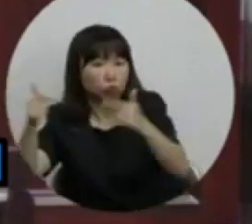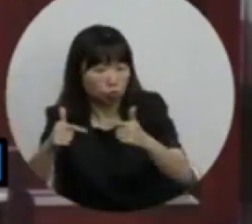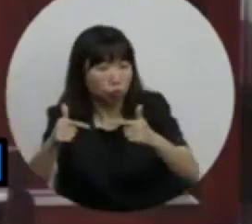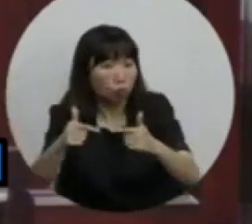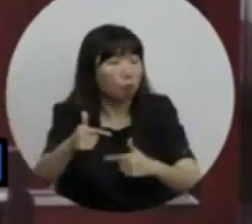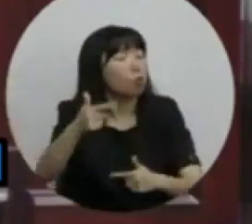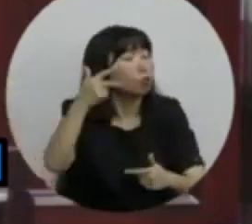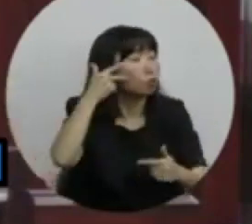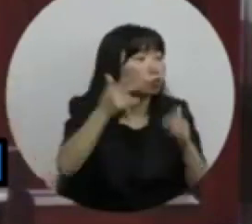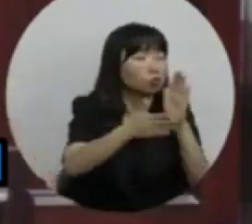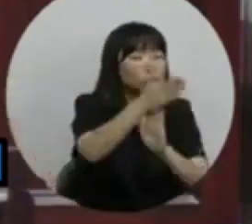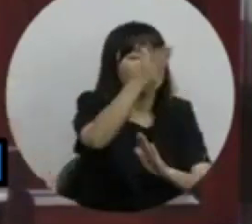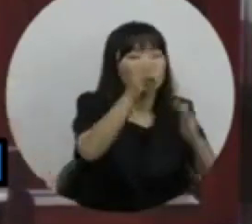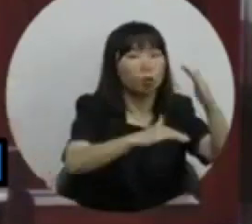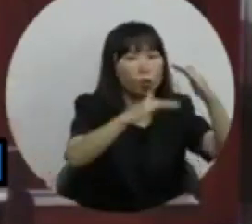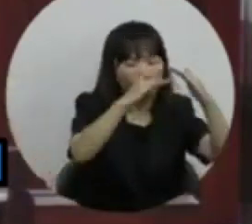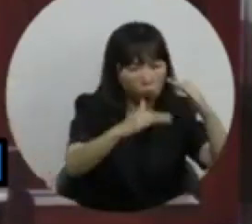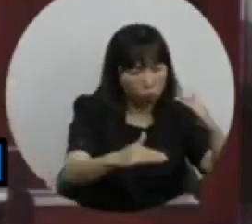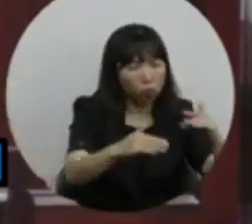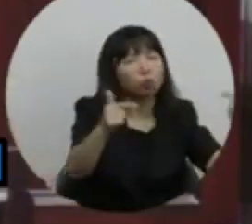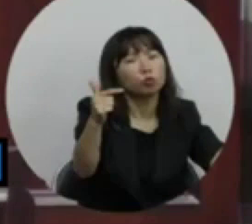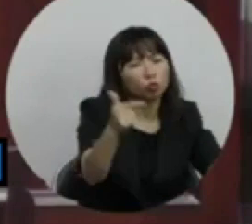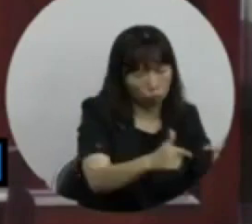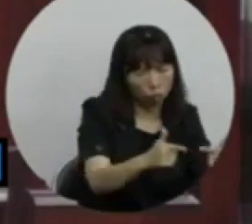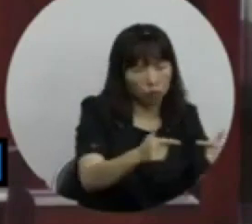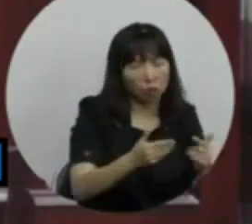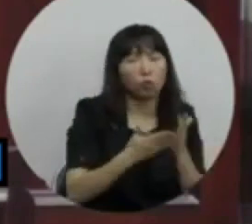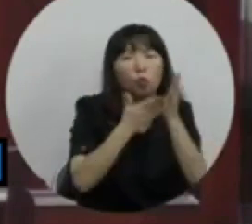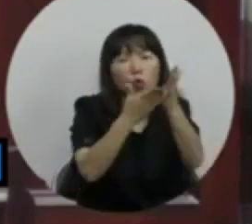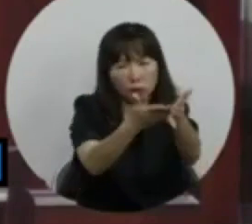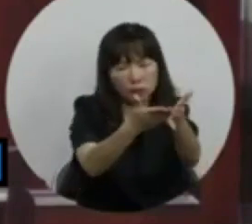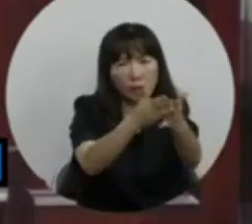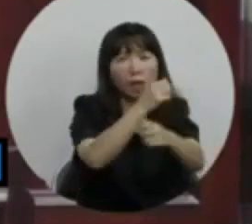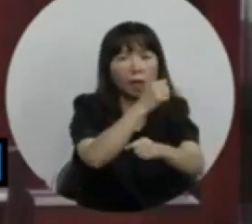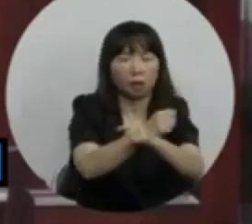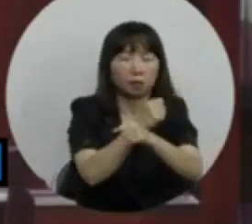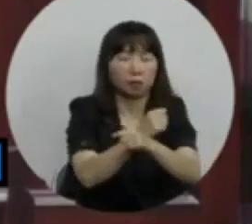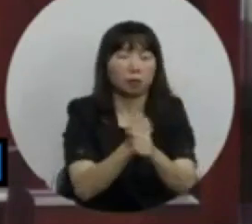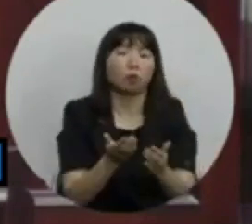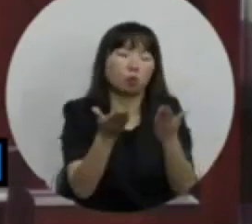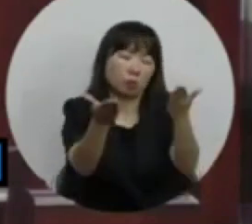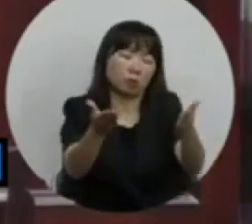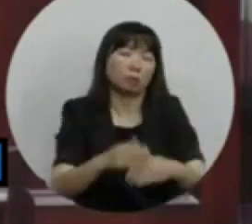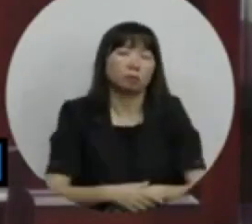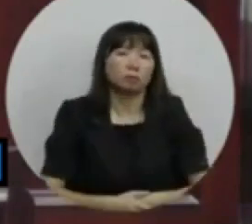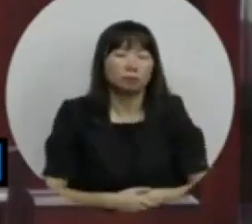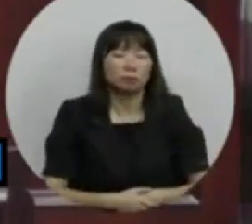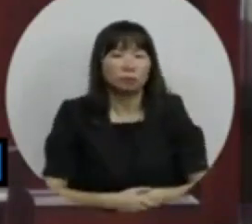여주시 행정에 줄이겠다 하는 안을 제출한 것입니다.